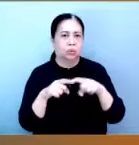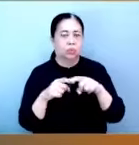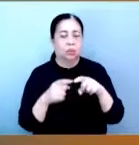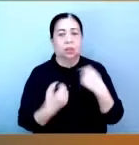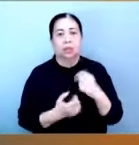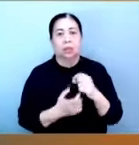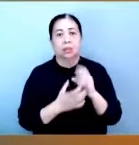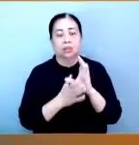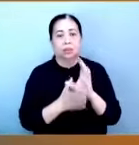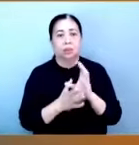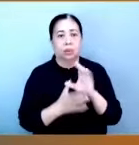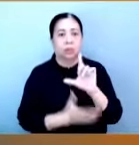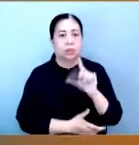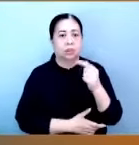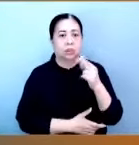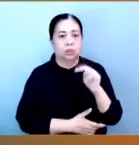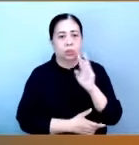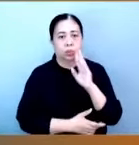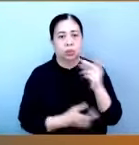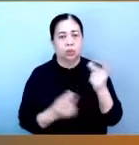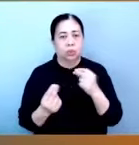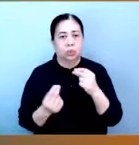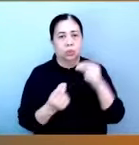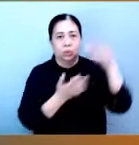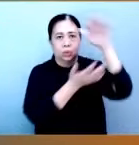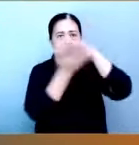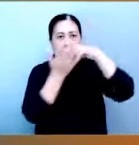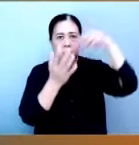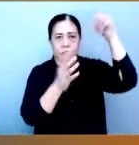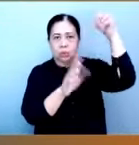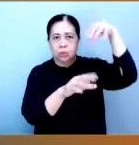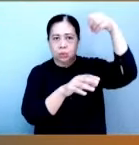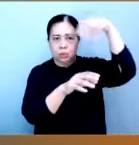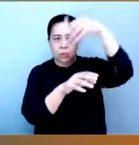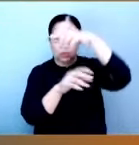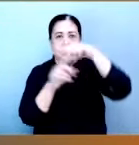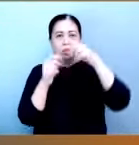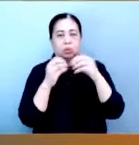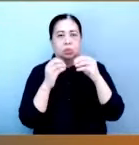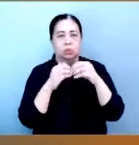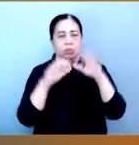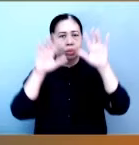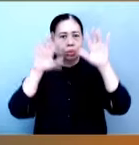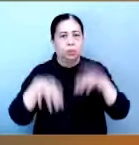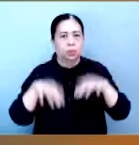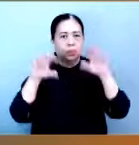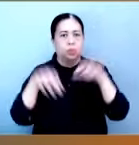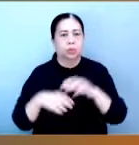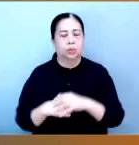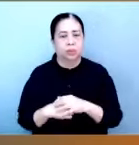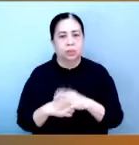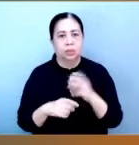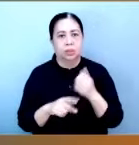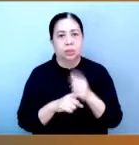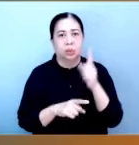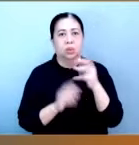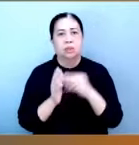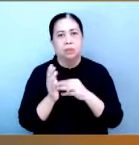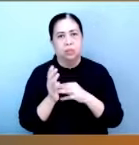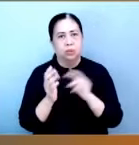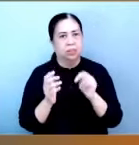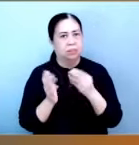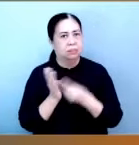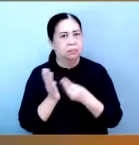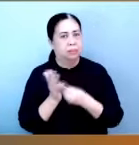City lgu naman magsasagawa ng Cloud seeding para solusyunan ang problema ng Supply ng tubig sa lugar PH milyong ang inilaan na pondo